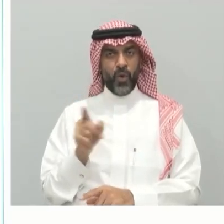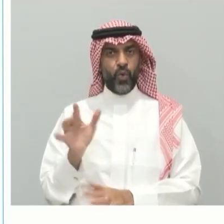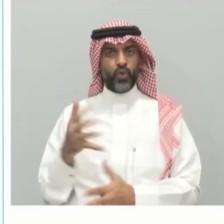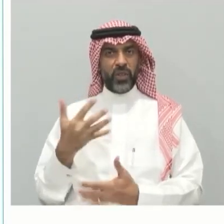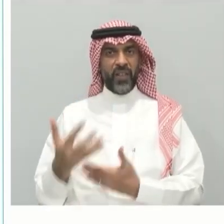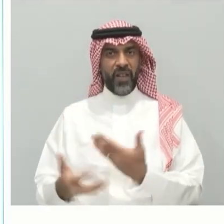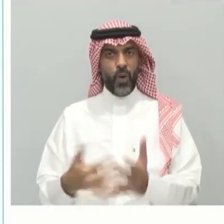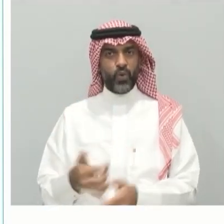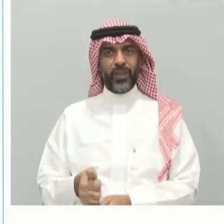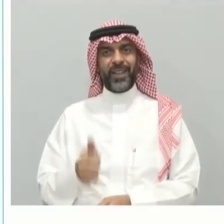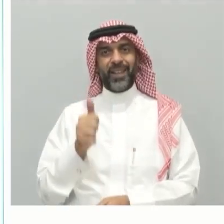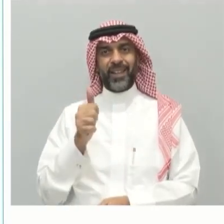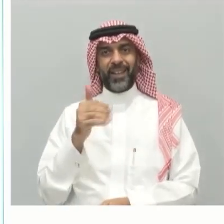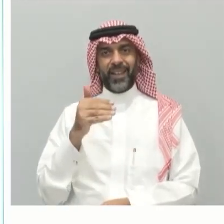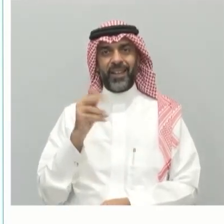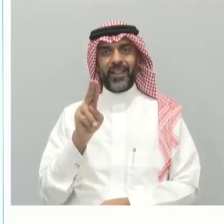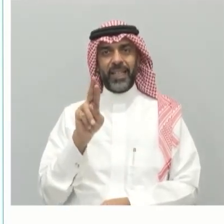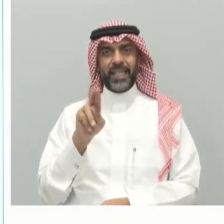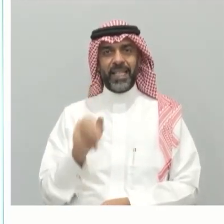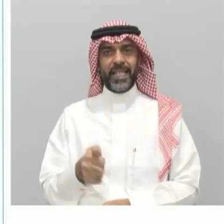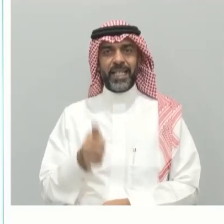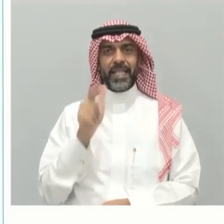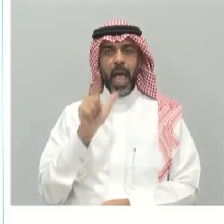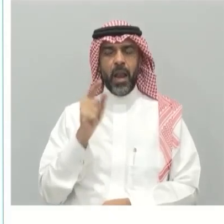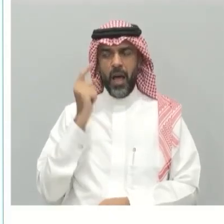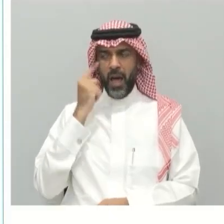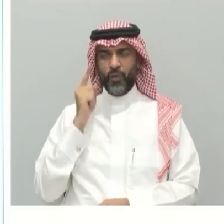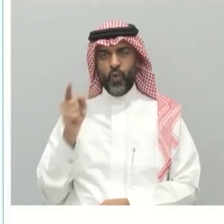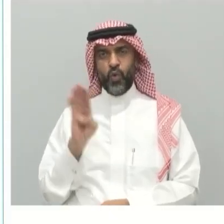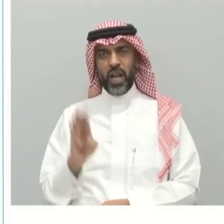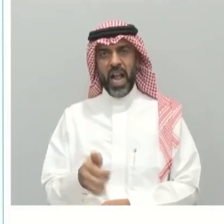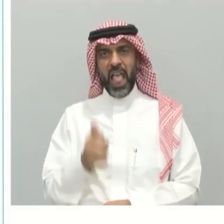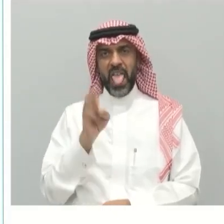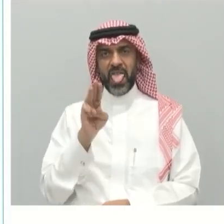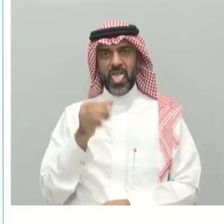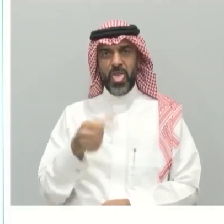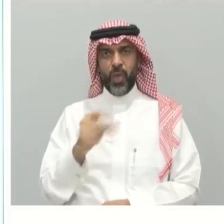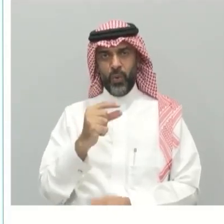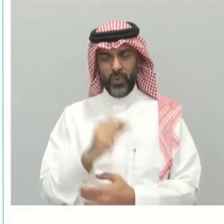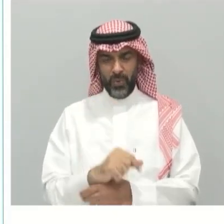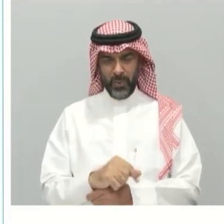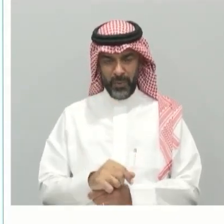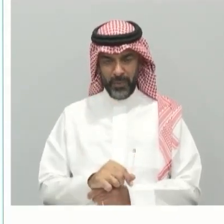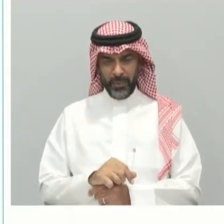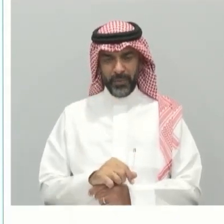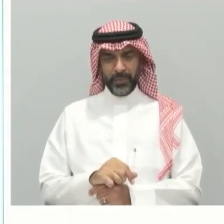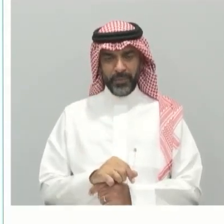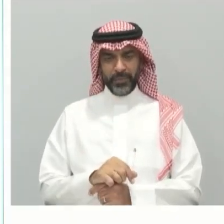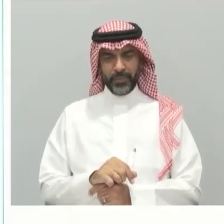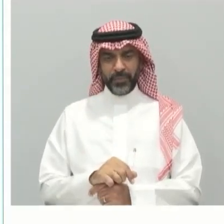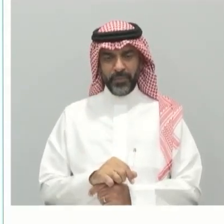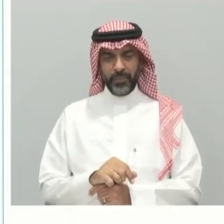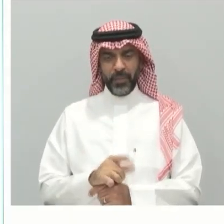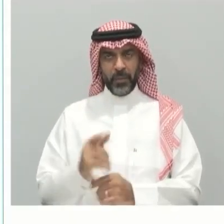الاختزال اذا هو القطب الذي يحدث عنده الاختزال الذي يحدث عنده الاختزال اذا كاثود